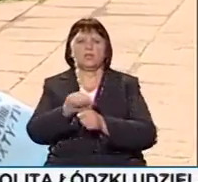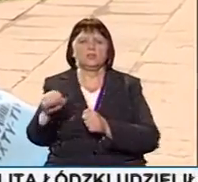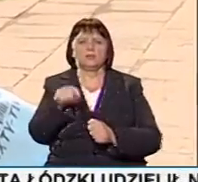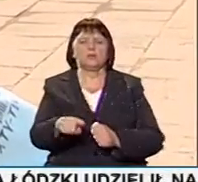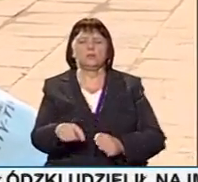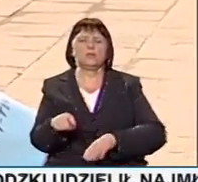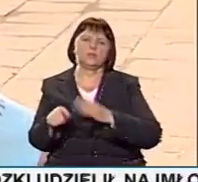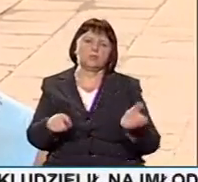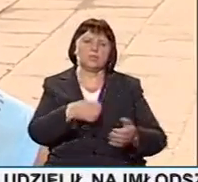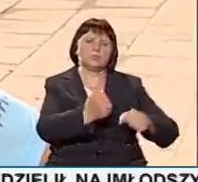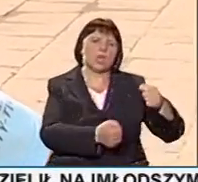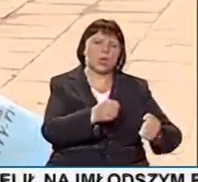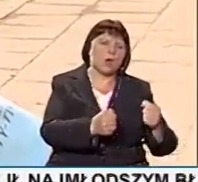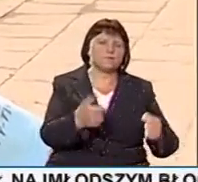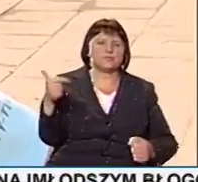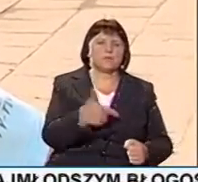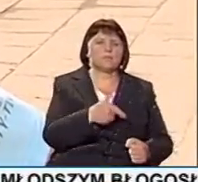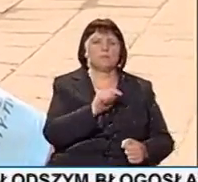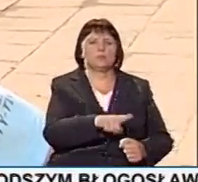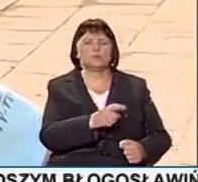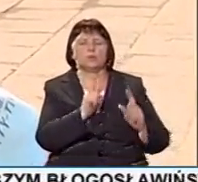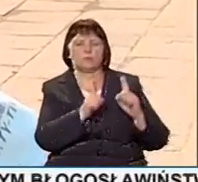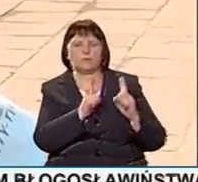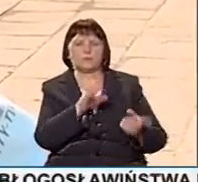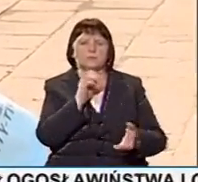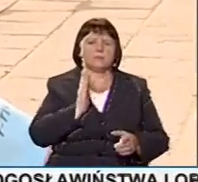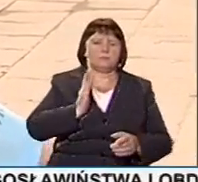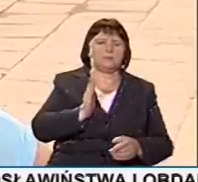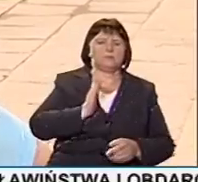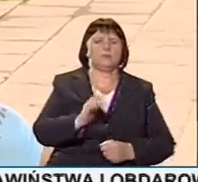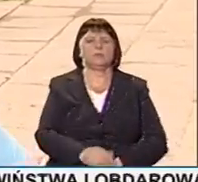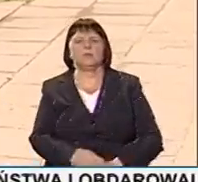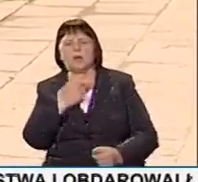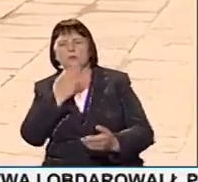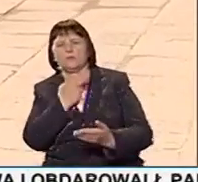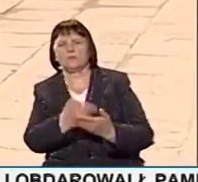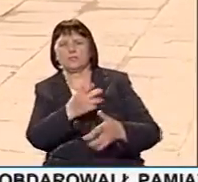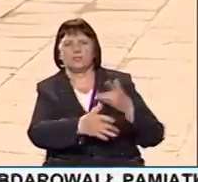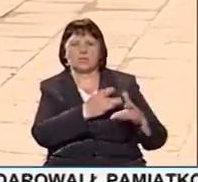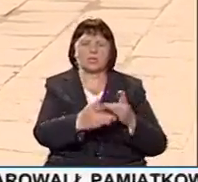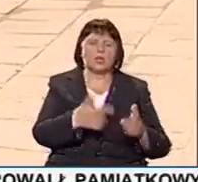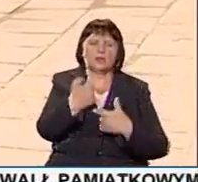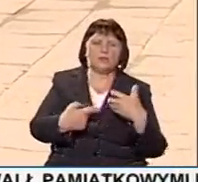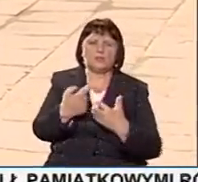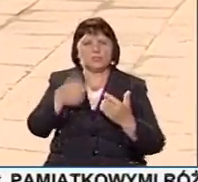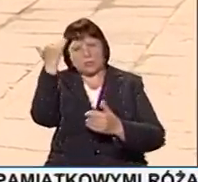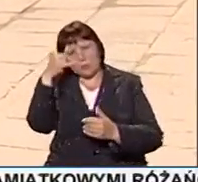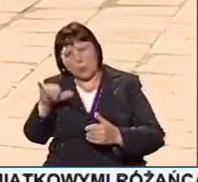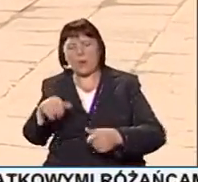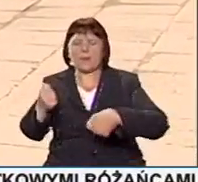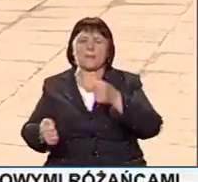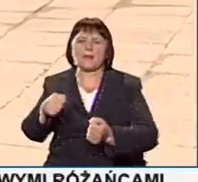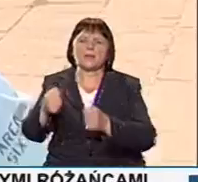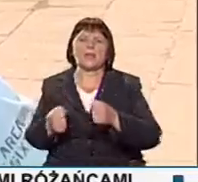stronie kierowców leży to zapewnienie bezpieczeństwa. Odpowiadają rowerzyści i wyliczają błędy